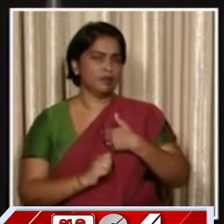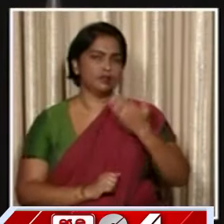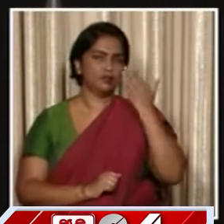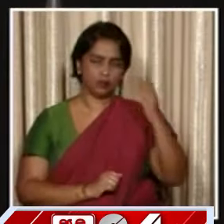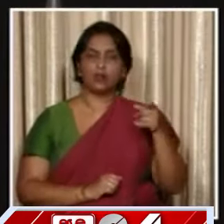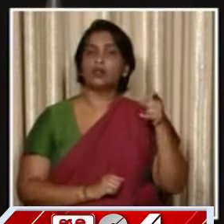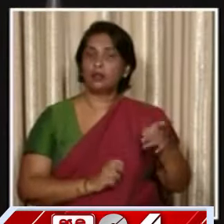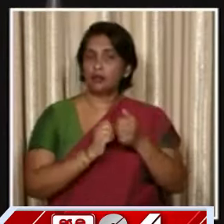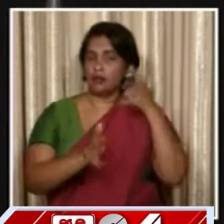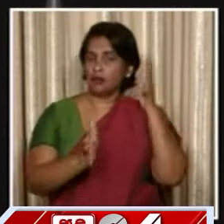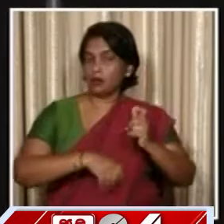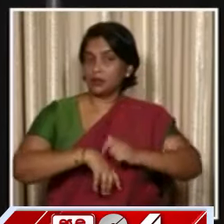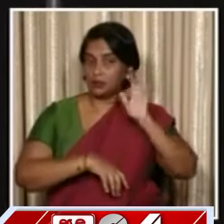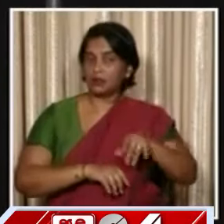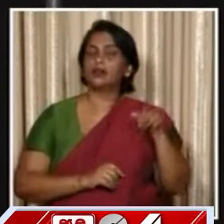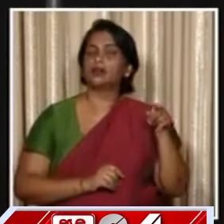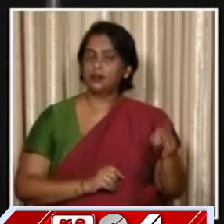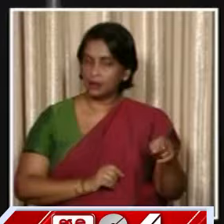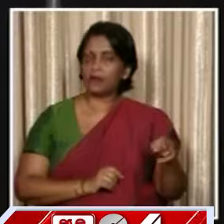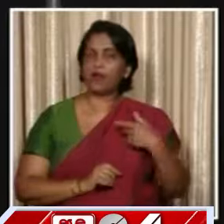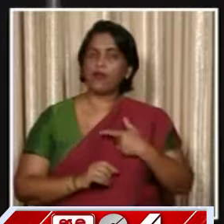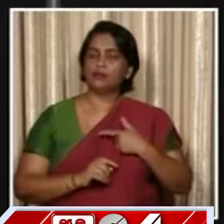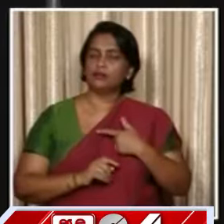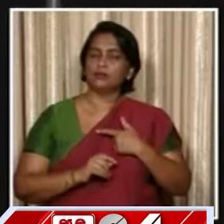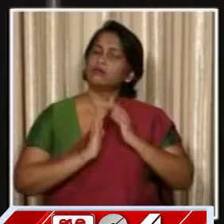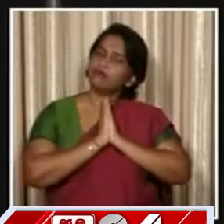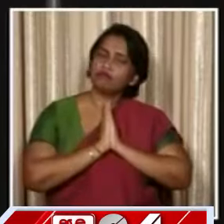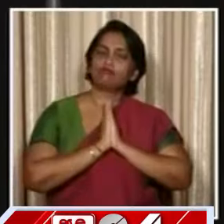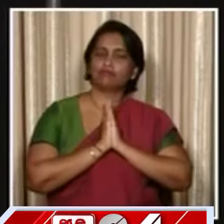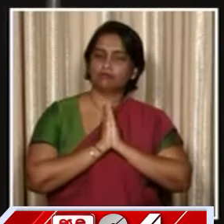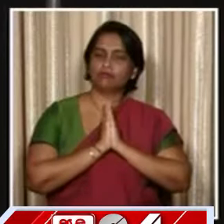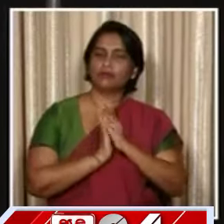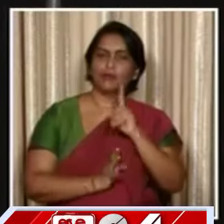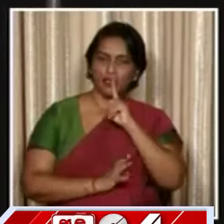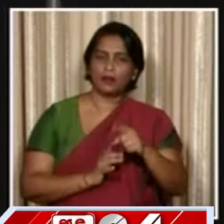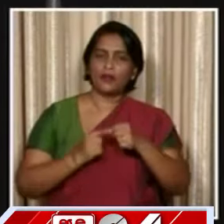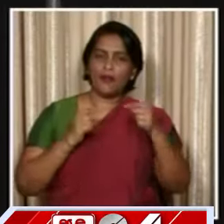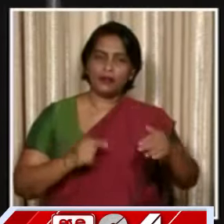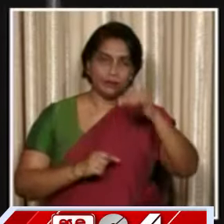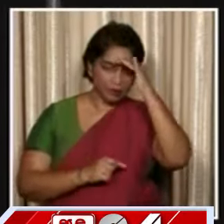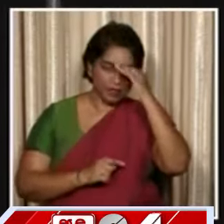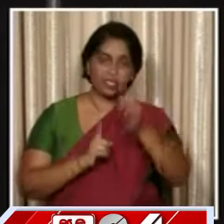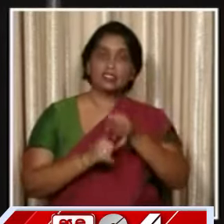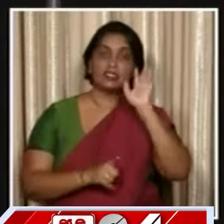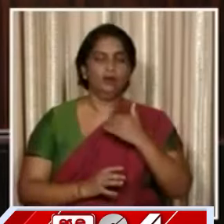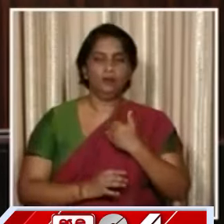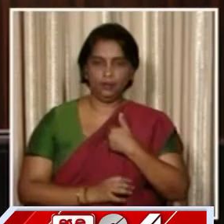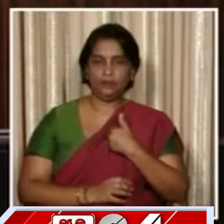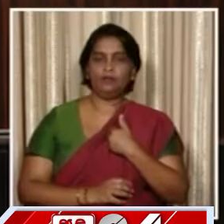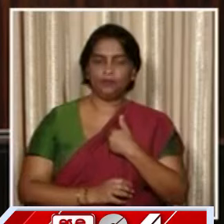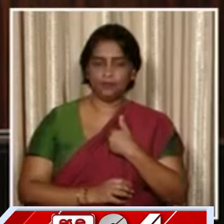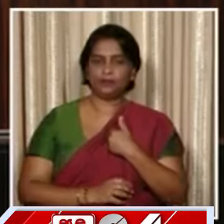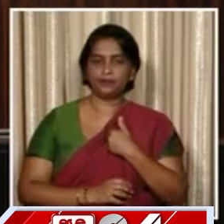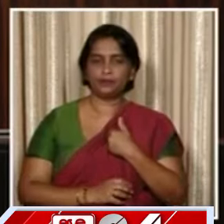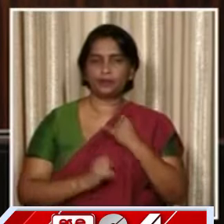මේ විනාශය වෙන අවස්ථාවේදී මම අධ්‍යක්ෂක එකතු කරලා ඉල්ලනවා පුළුවන් නම් විපක්ෂ නායකතුමාටයි ජනාධිපතිතුමාටයි එකතු වෙන්න. අර